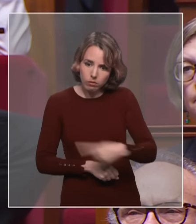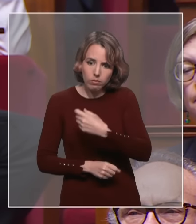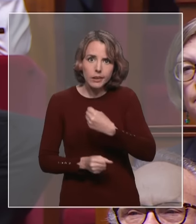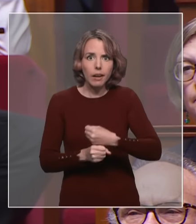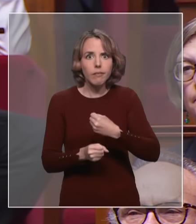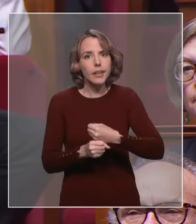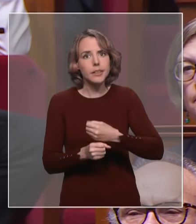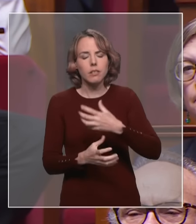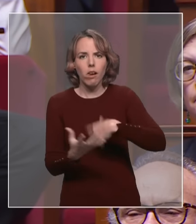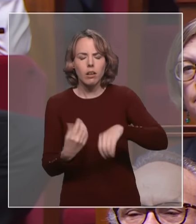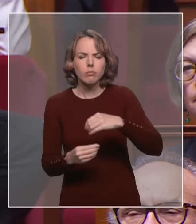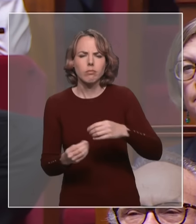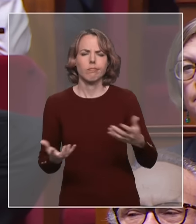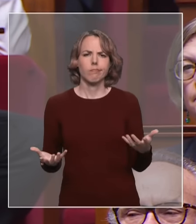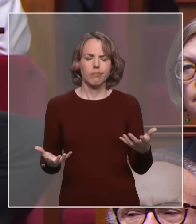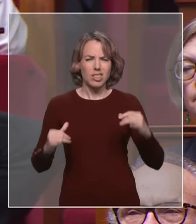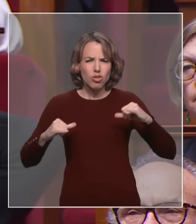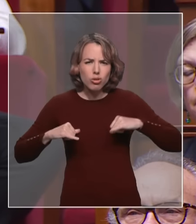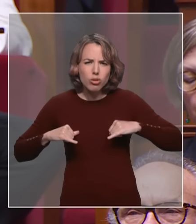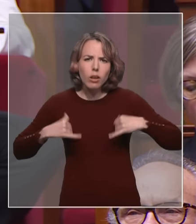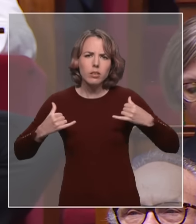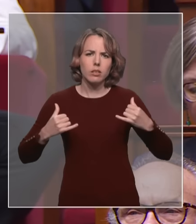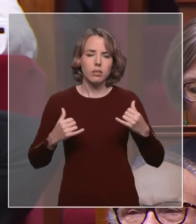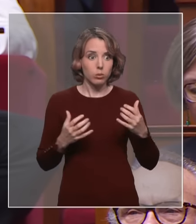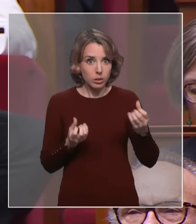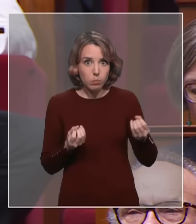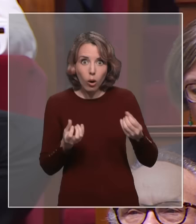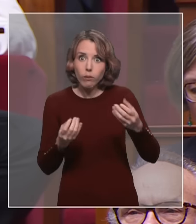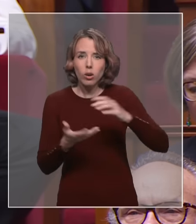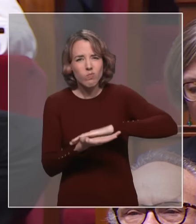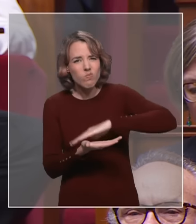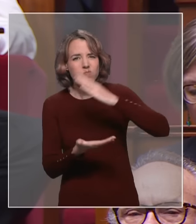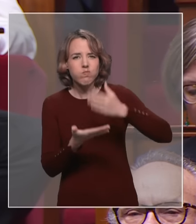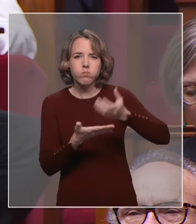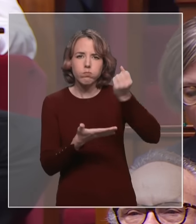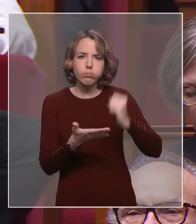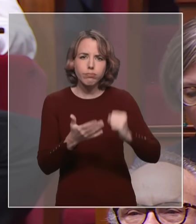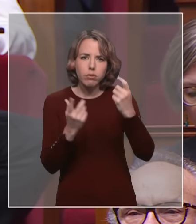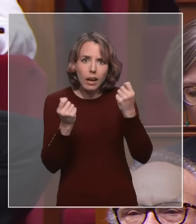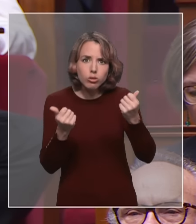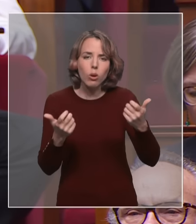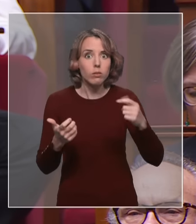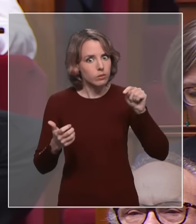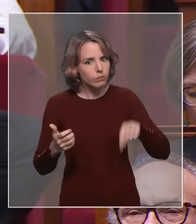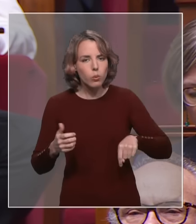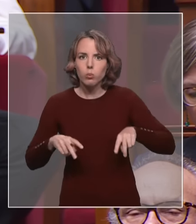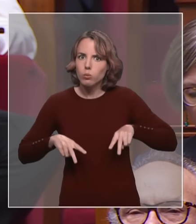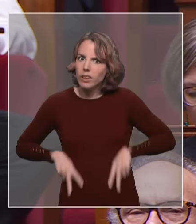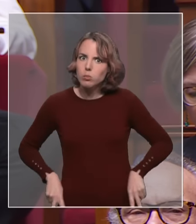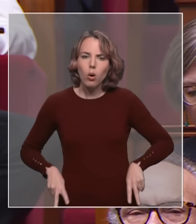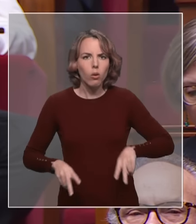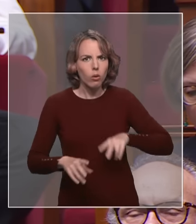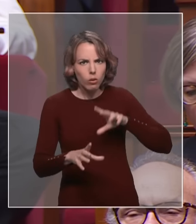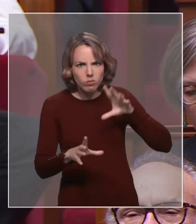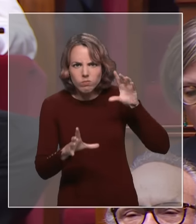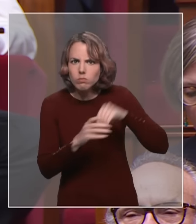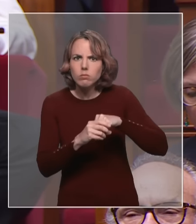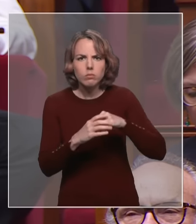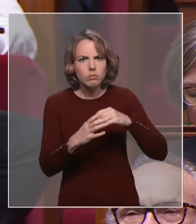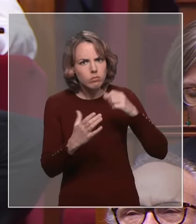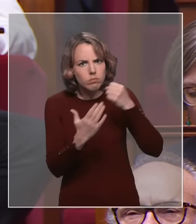plus jeunes. Il faut s'intéresser à l'argent généré. Le gouvernement doit prendre sa part. Le manque de moyens est criant pour